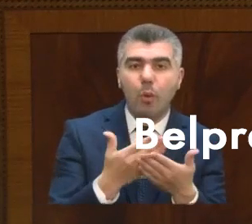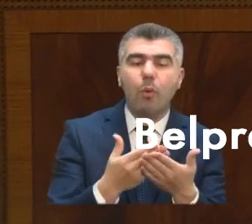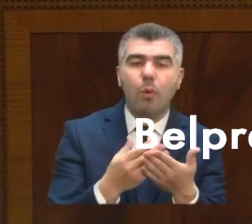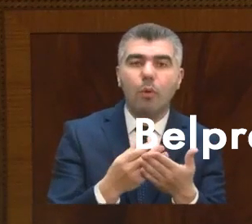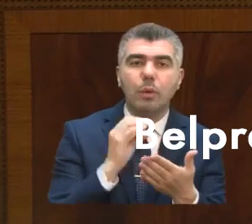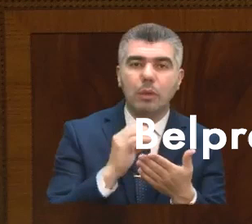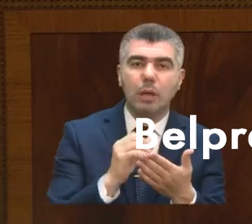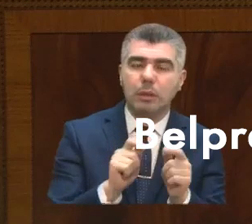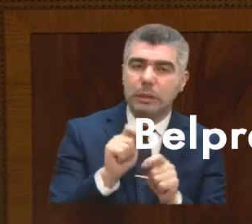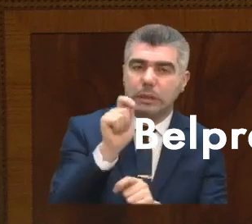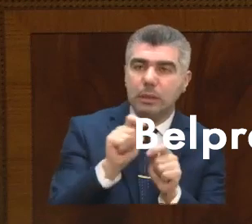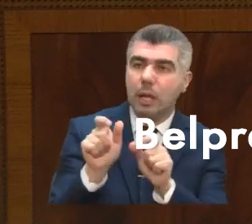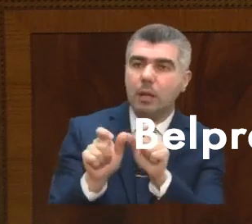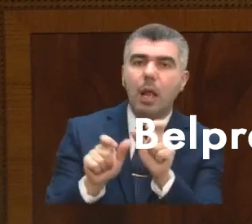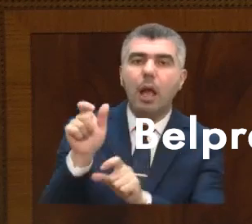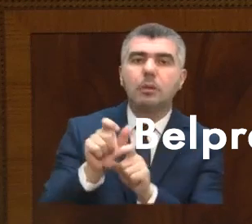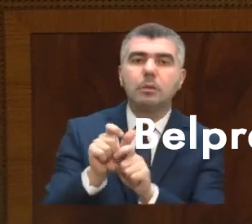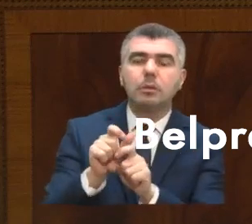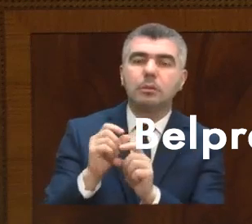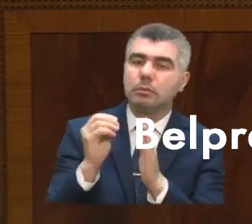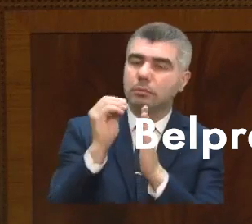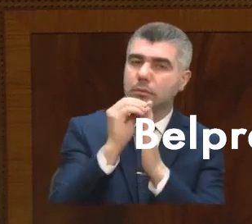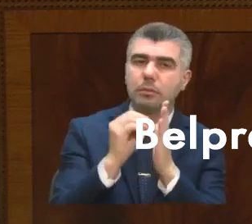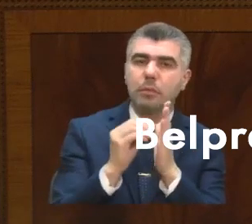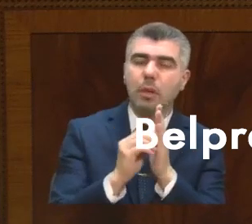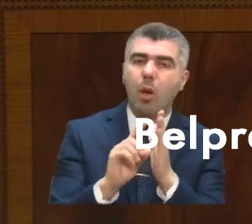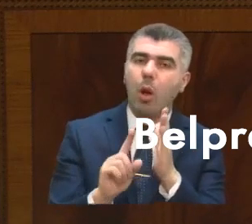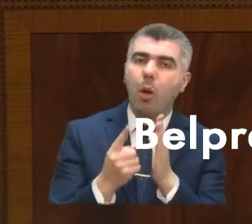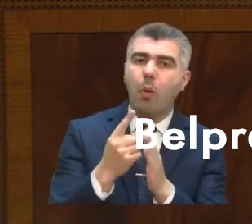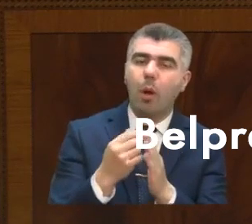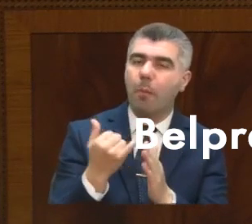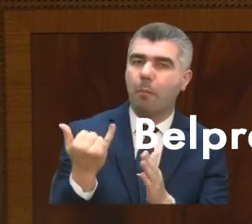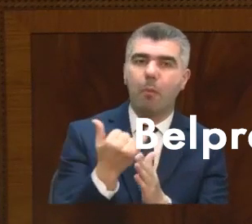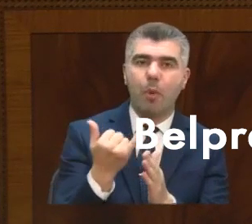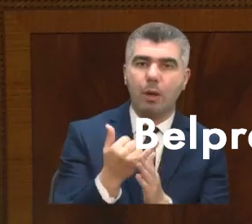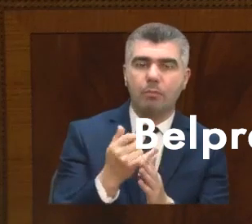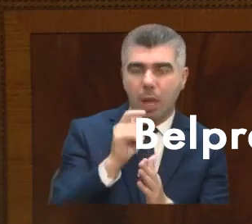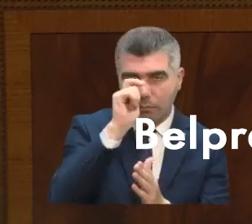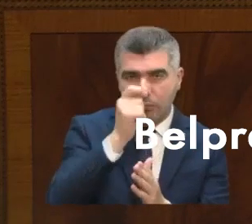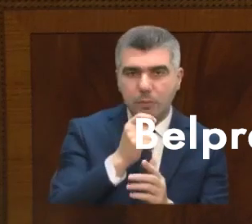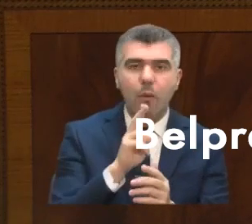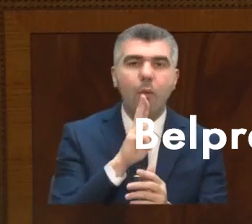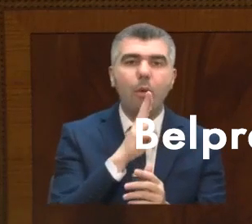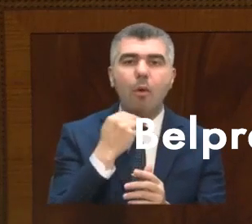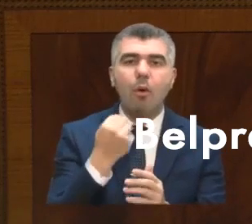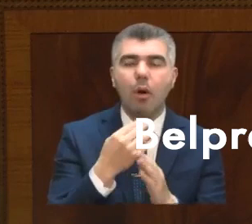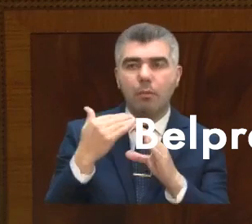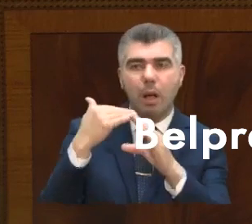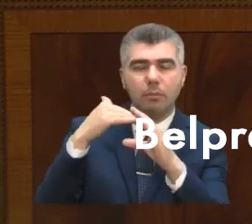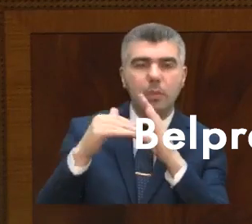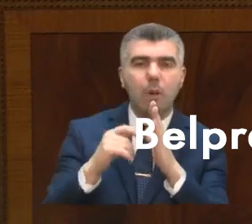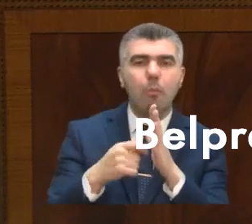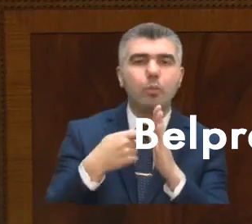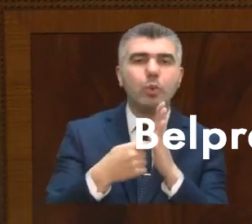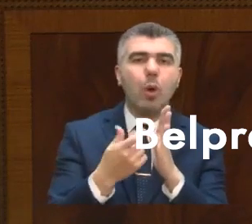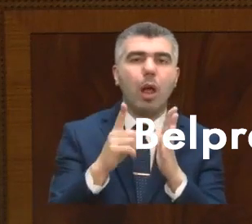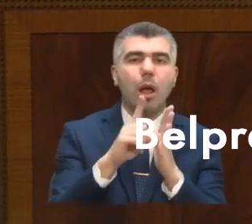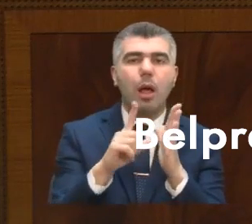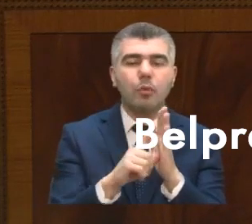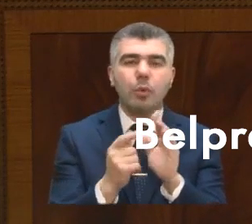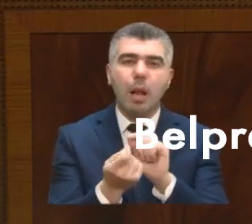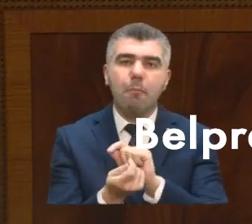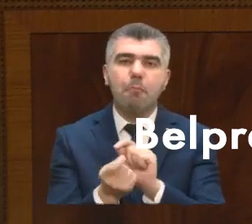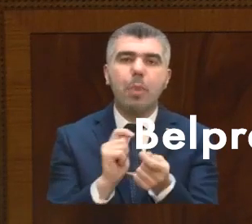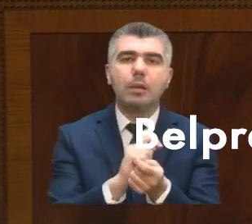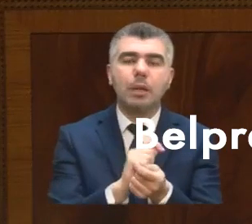ومفصلي في الرأس المال البشري. نهنئ الحكومة حين سارعت إلى إحالة مشروع قانون يقضي بتغيير